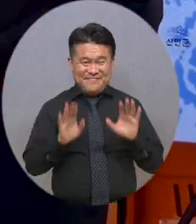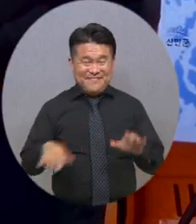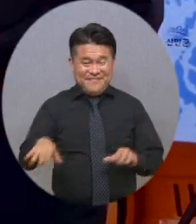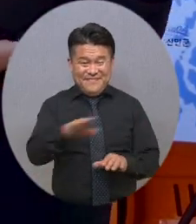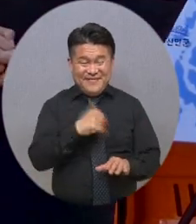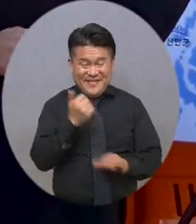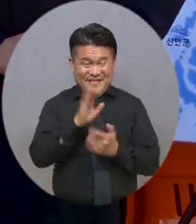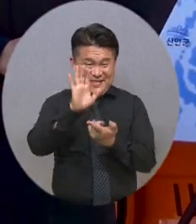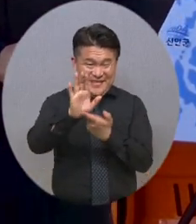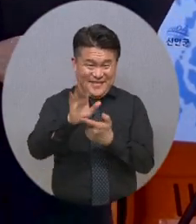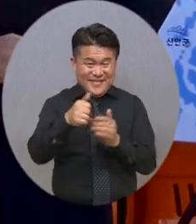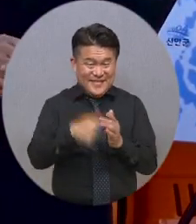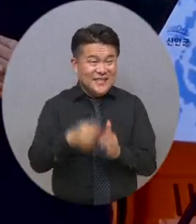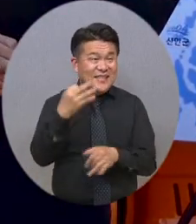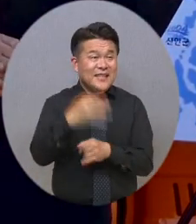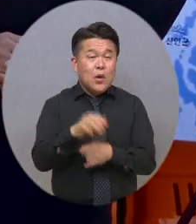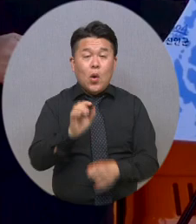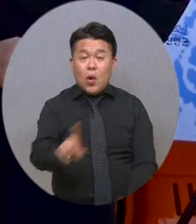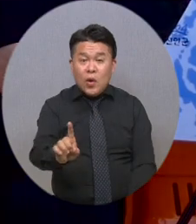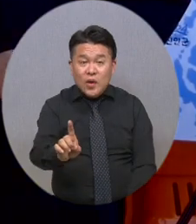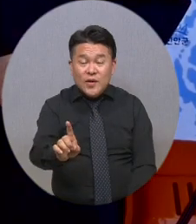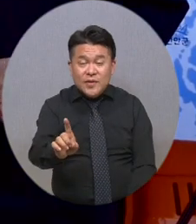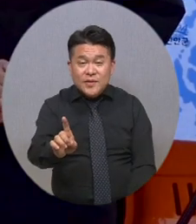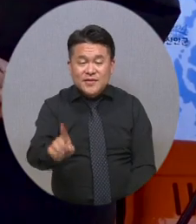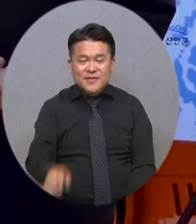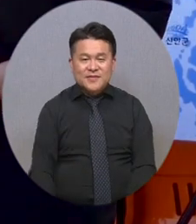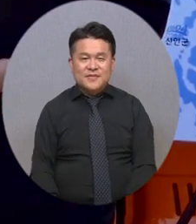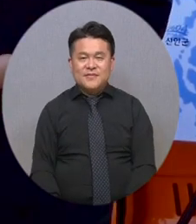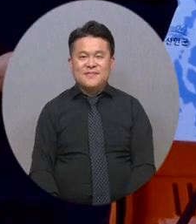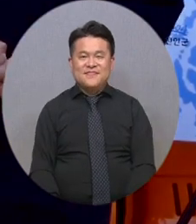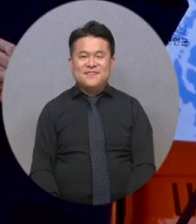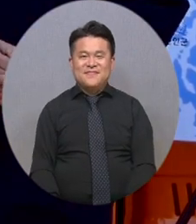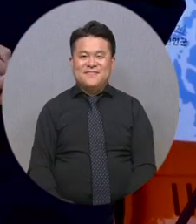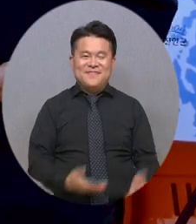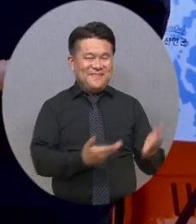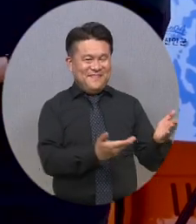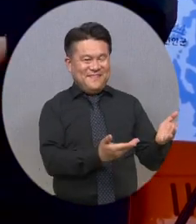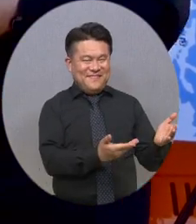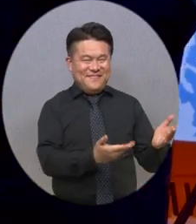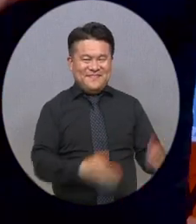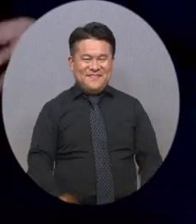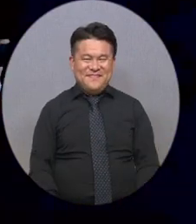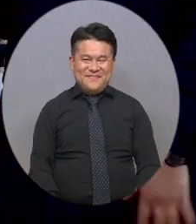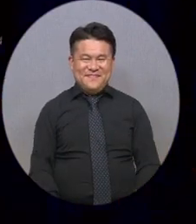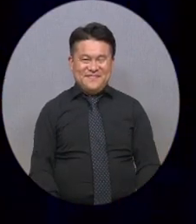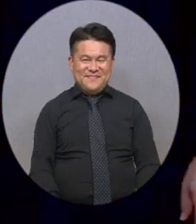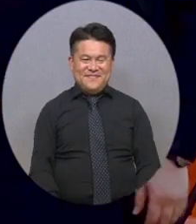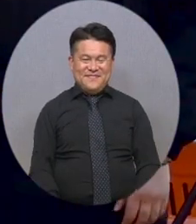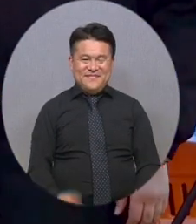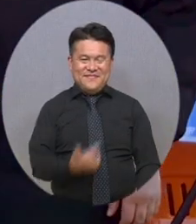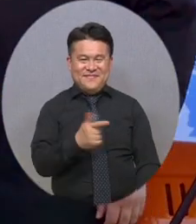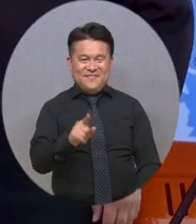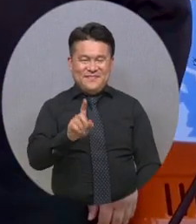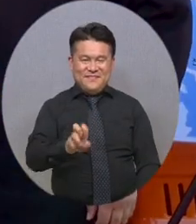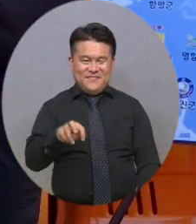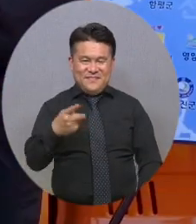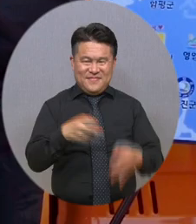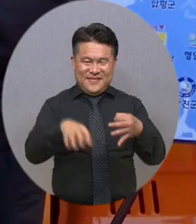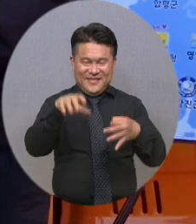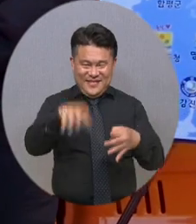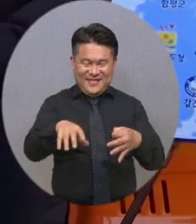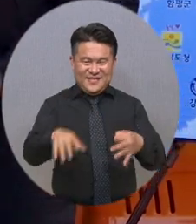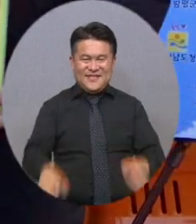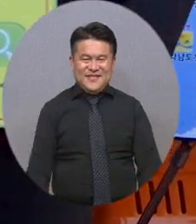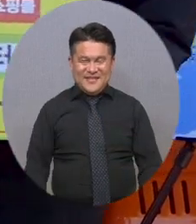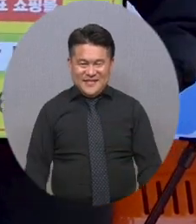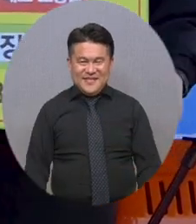저희가 소개해드린 물건을 어디서 구입하느냐 바로 짜자자잔 남도 장터.